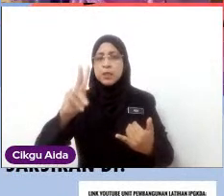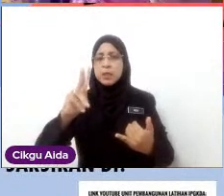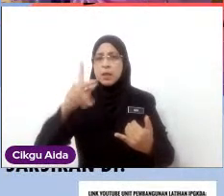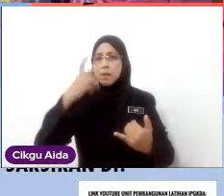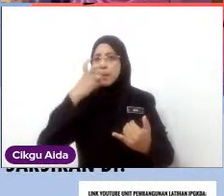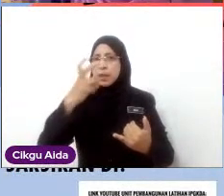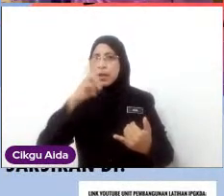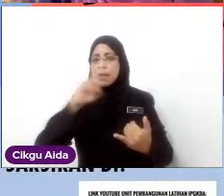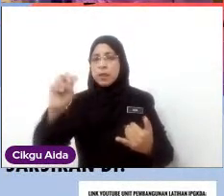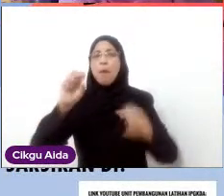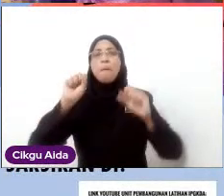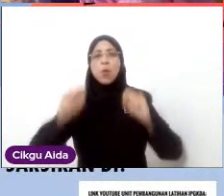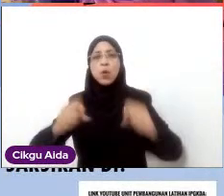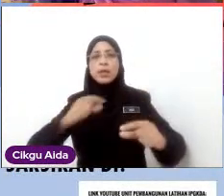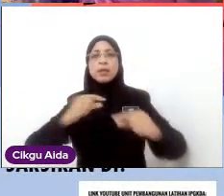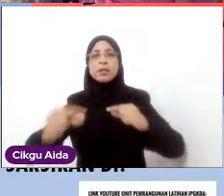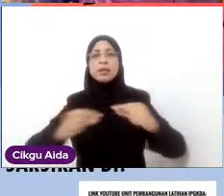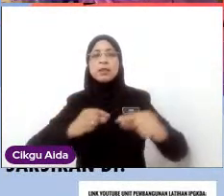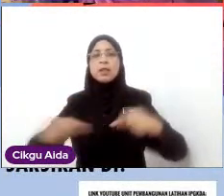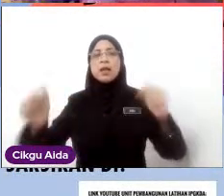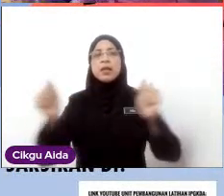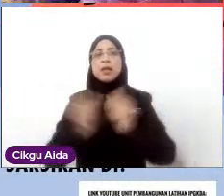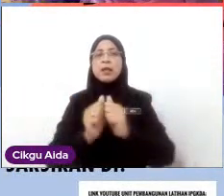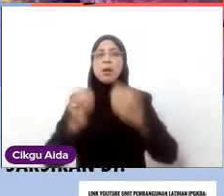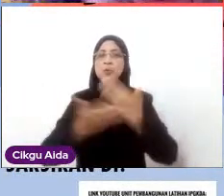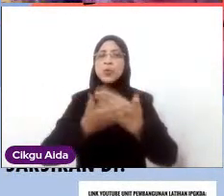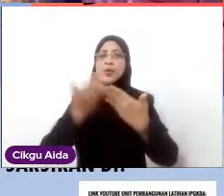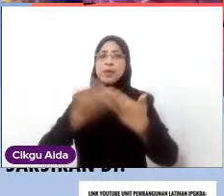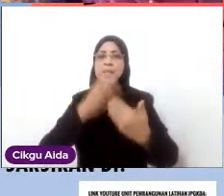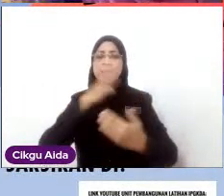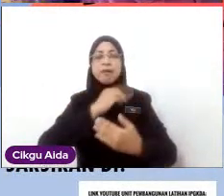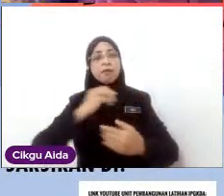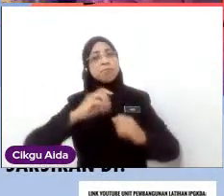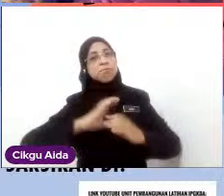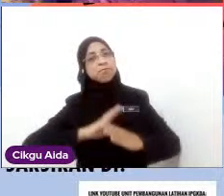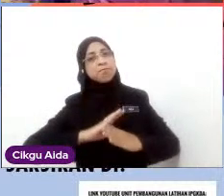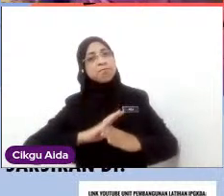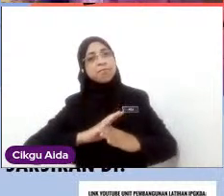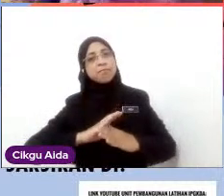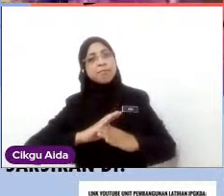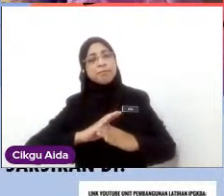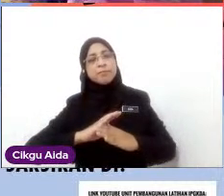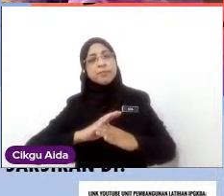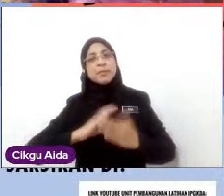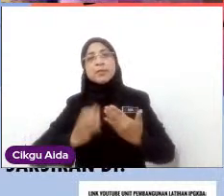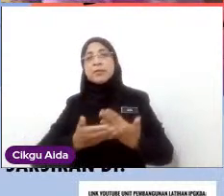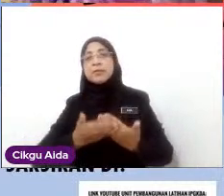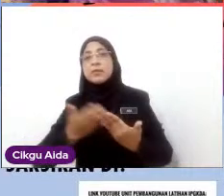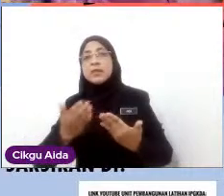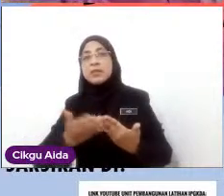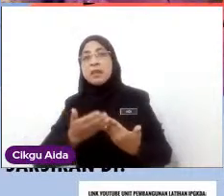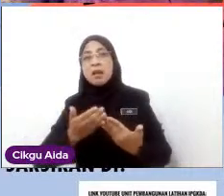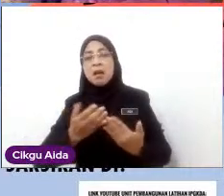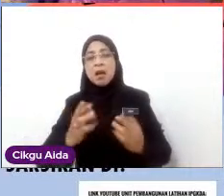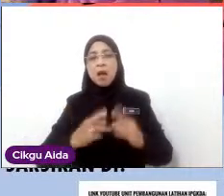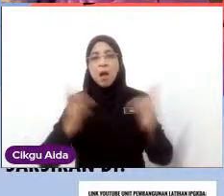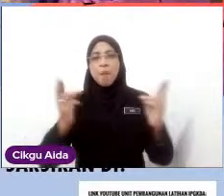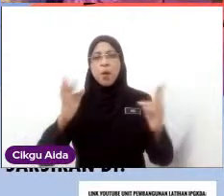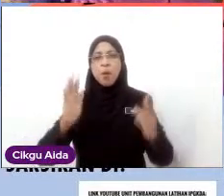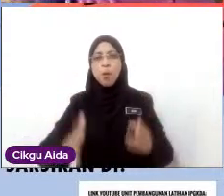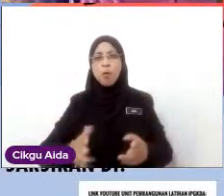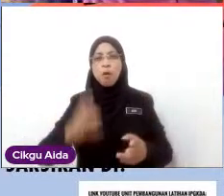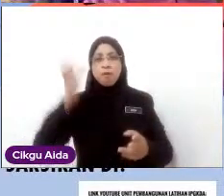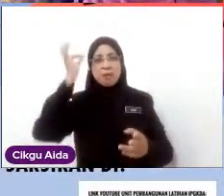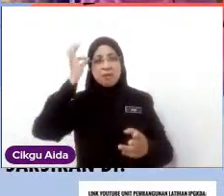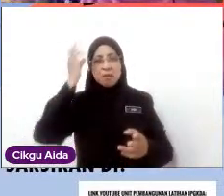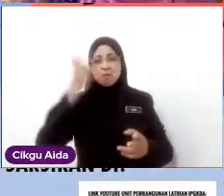aktiviti gerakan kecergasan dengan mudah dan lancar. Yang ramai orang tak sangka, dia orang ingat yang kalau tak nampak je tak boleh